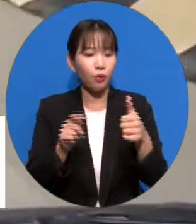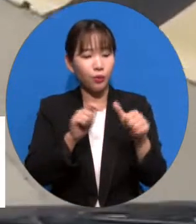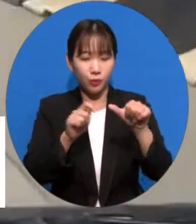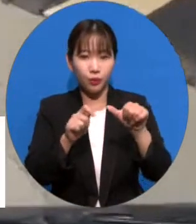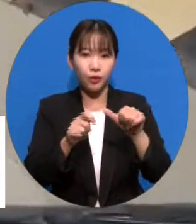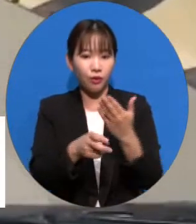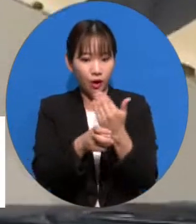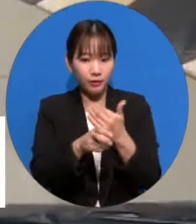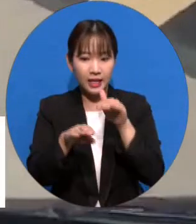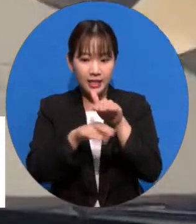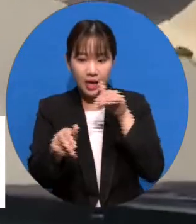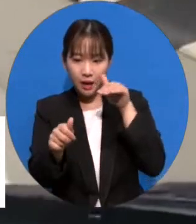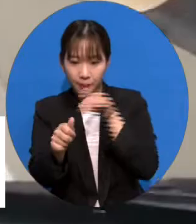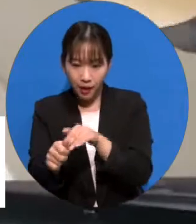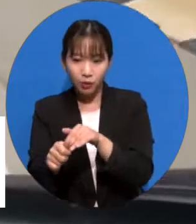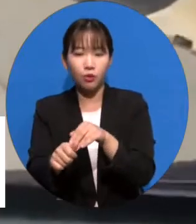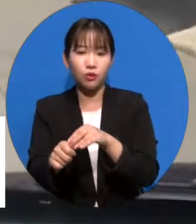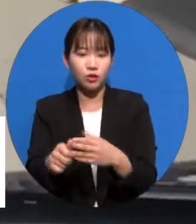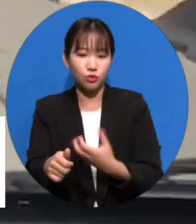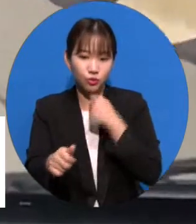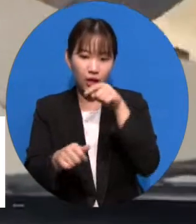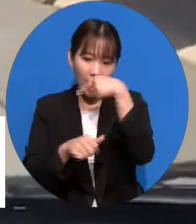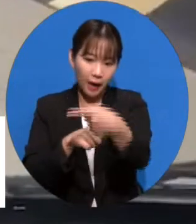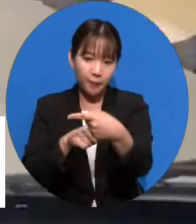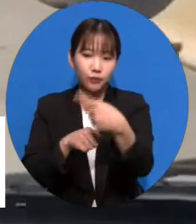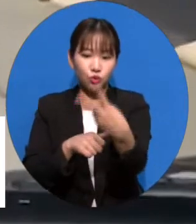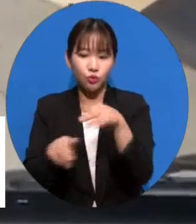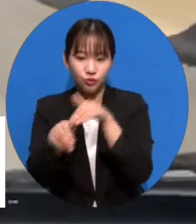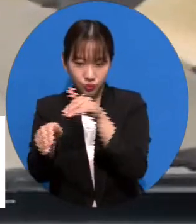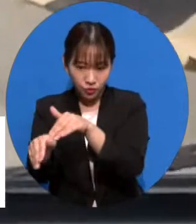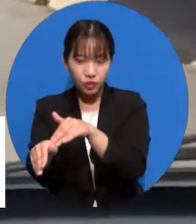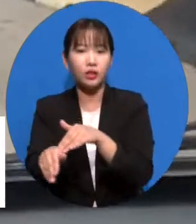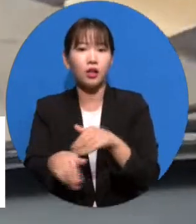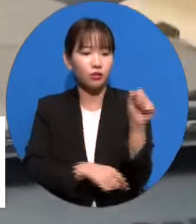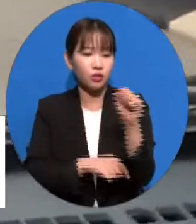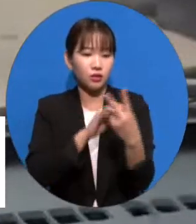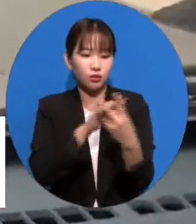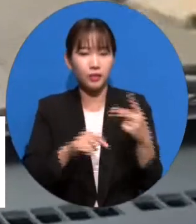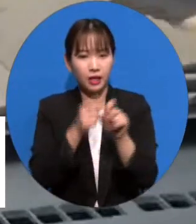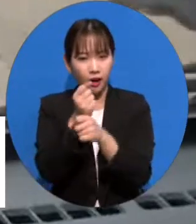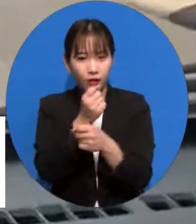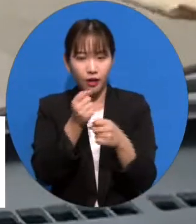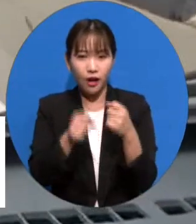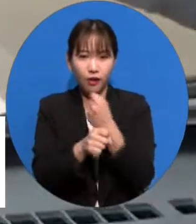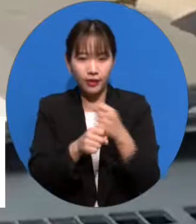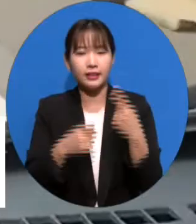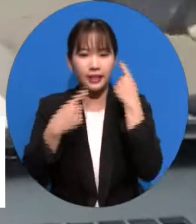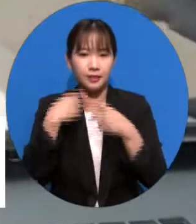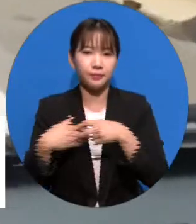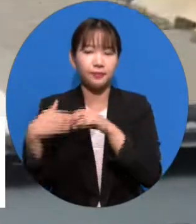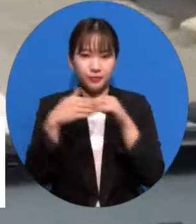승용차를 들이받고 사고 충격으로 앞서가던 차량 2대를 부딪혀 운전자 2명이 허리 등을 다쳐 병원으로 옮겨졌습니다